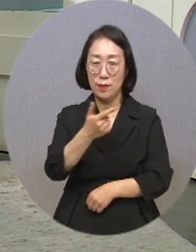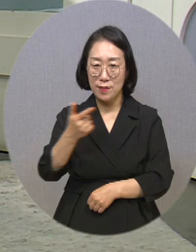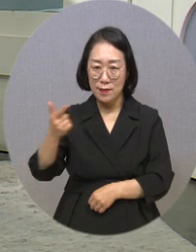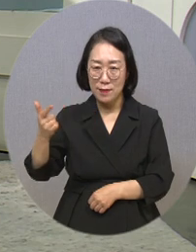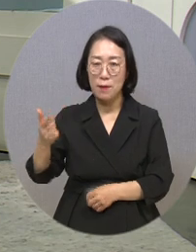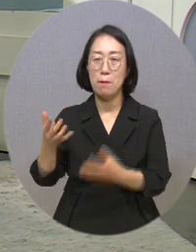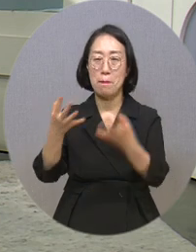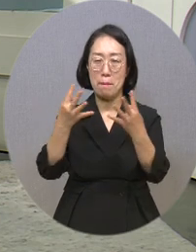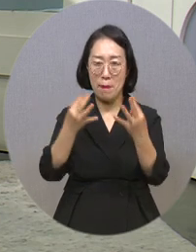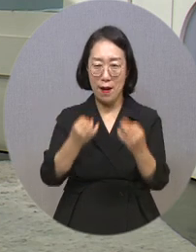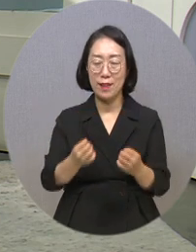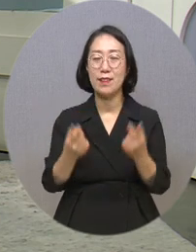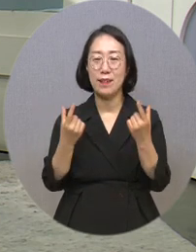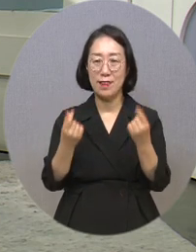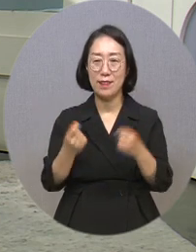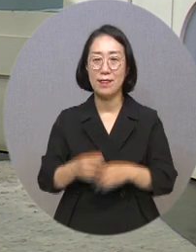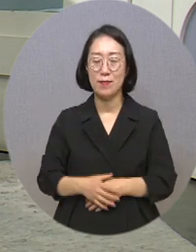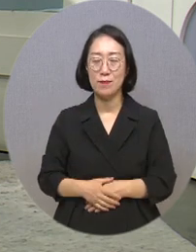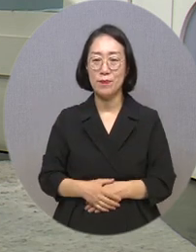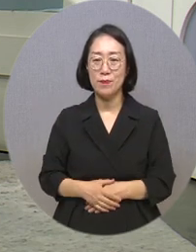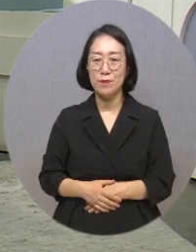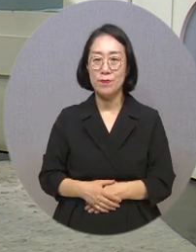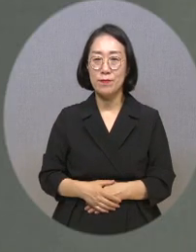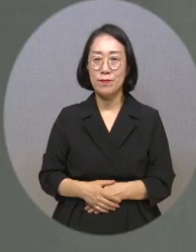않았나 이런 생각을 합니다만은